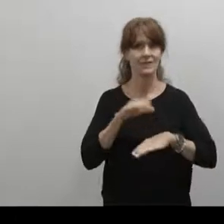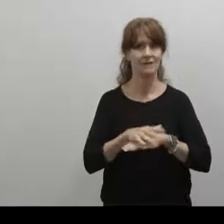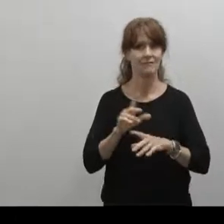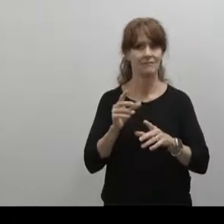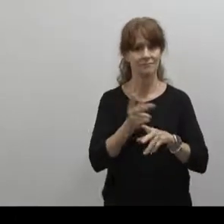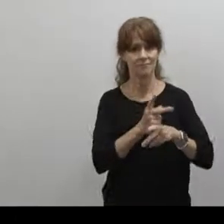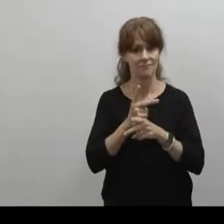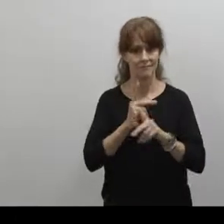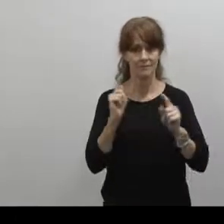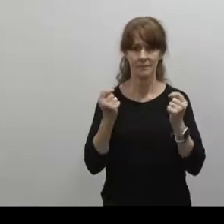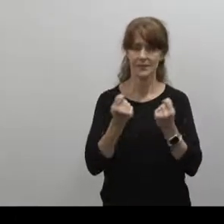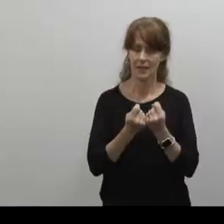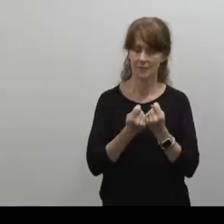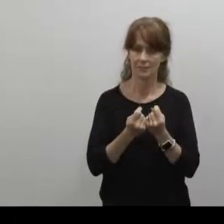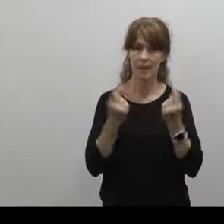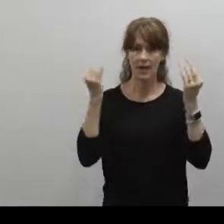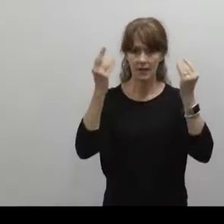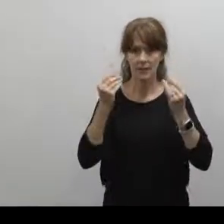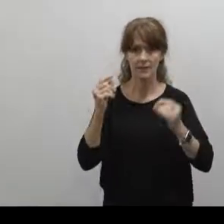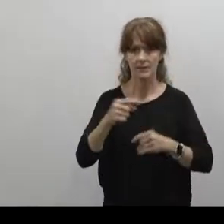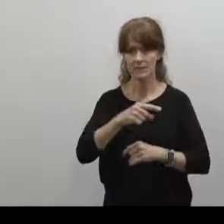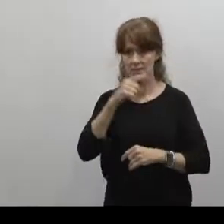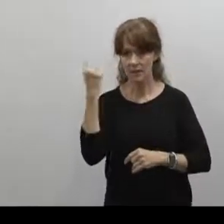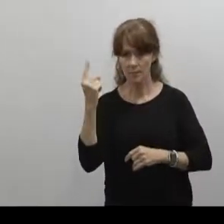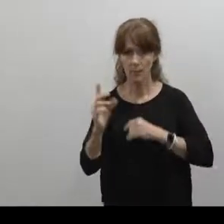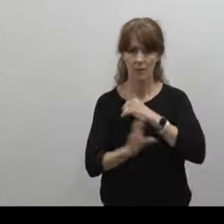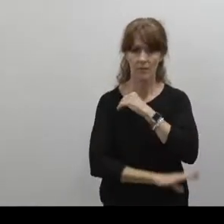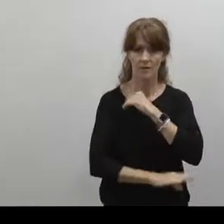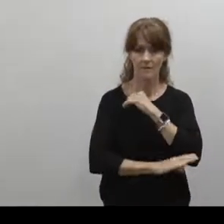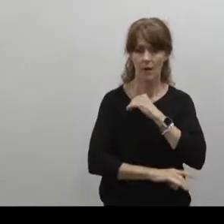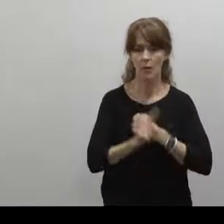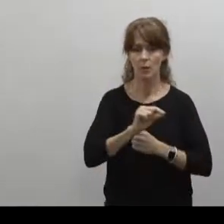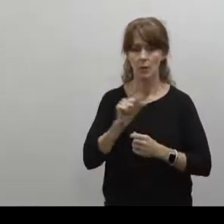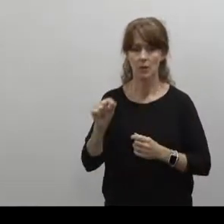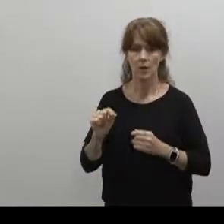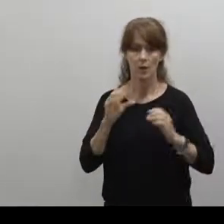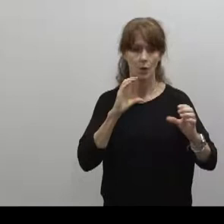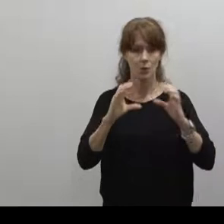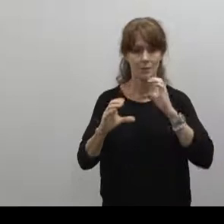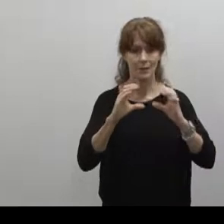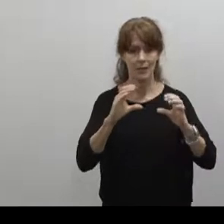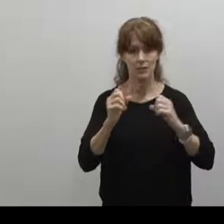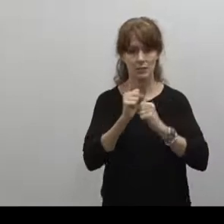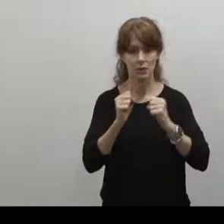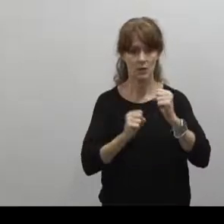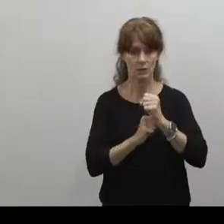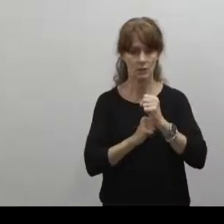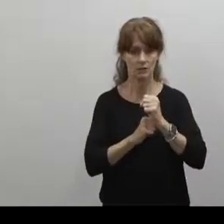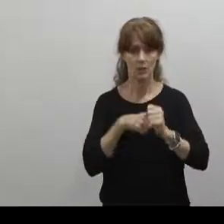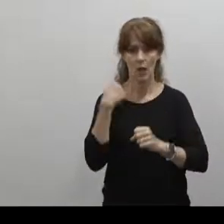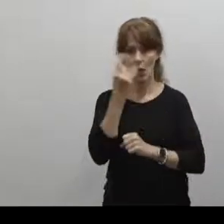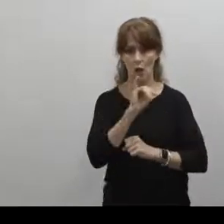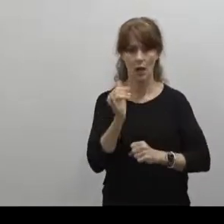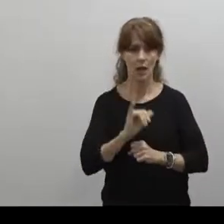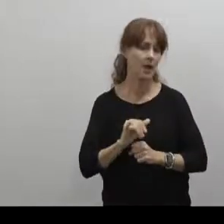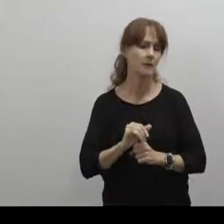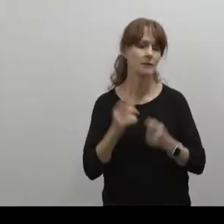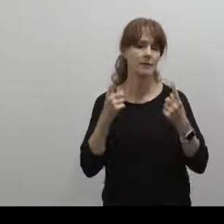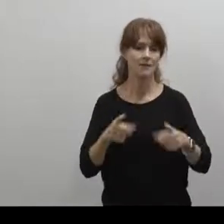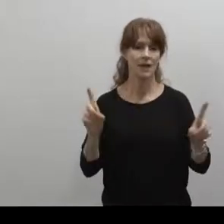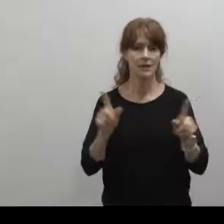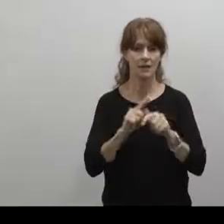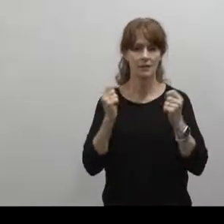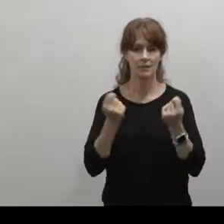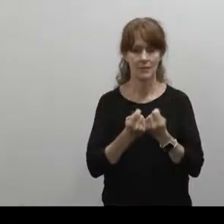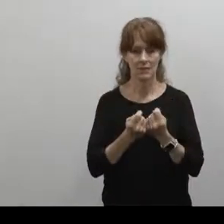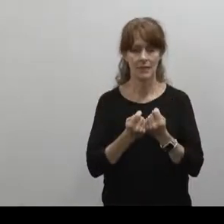thà hạt chân à xâm phòn thầm bầy nâng á đảm bầy thuê dàng mấy cái thà riêng chọn